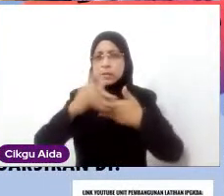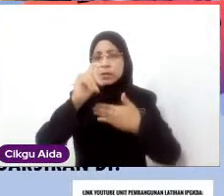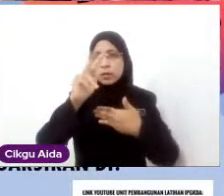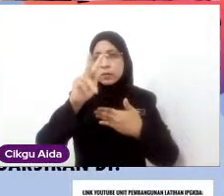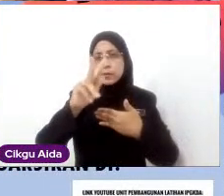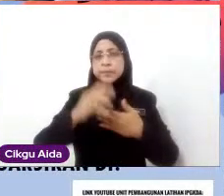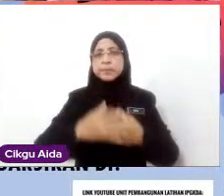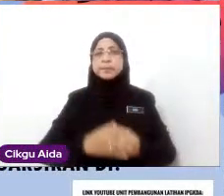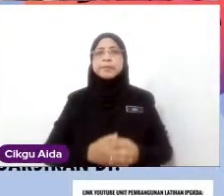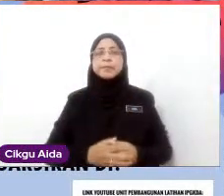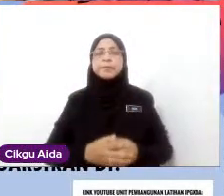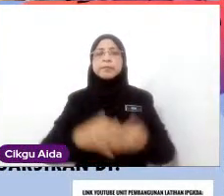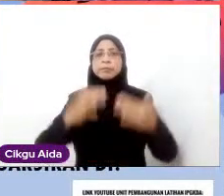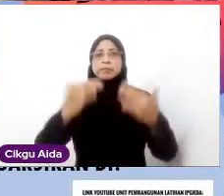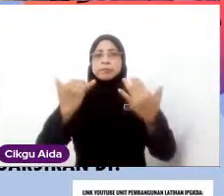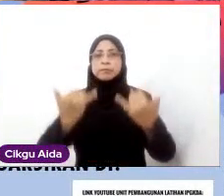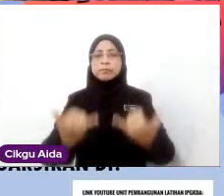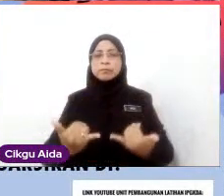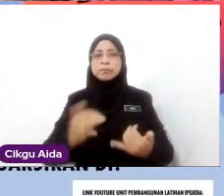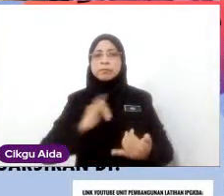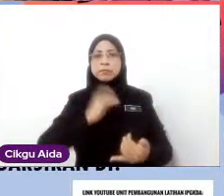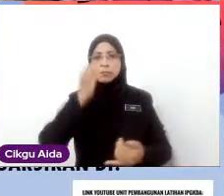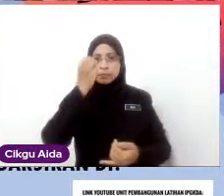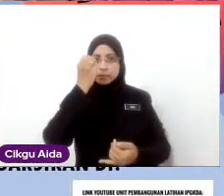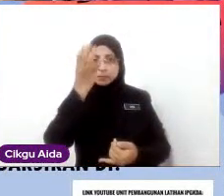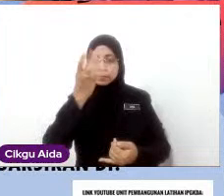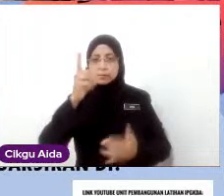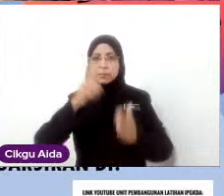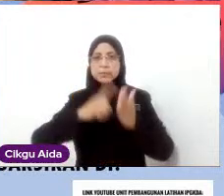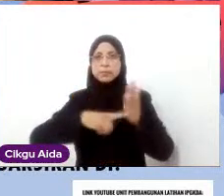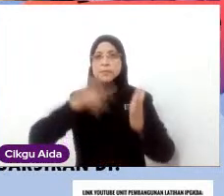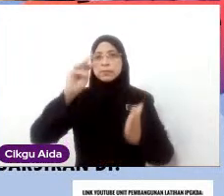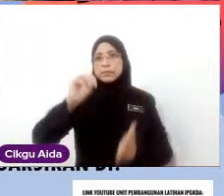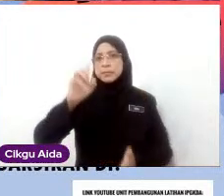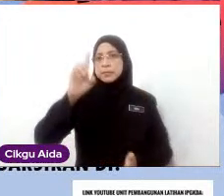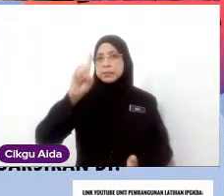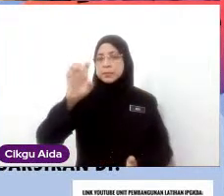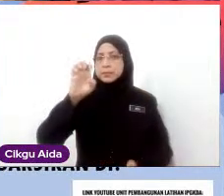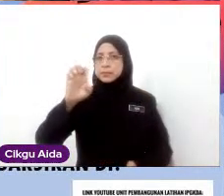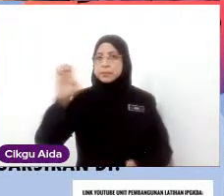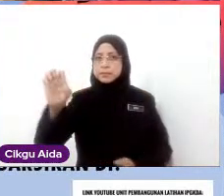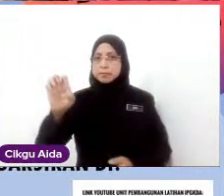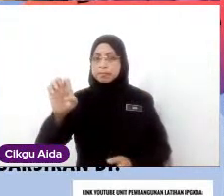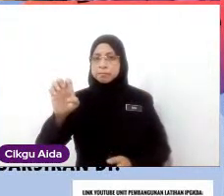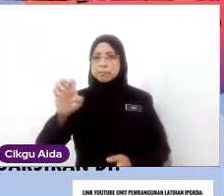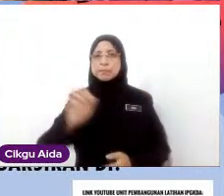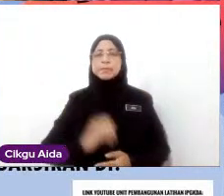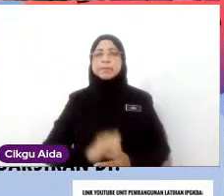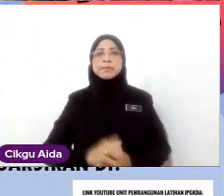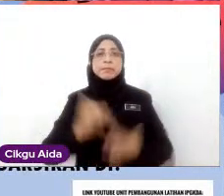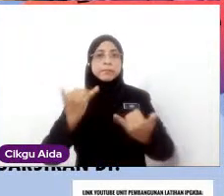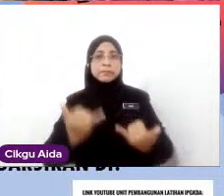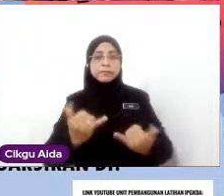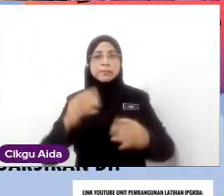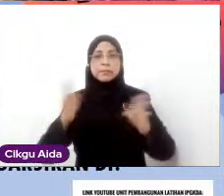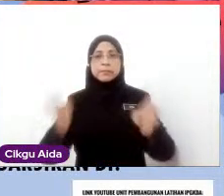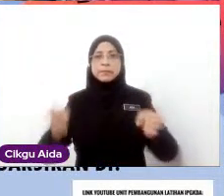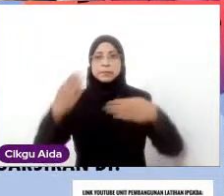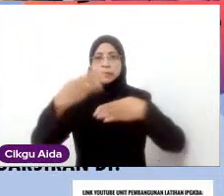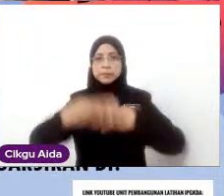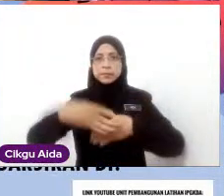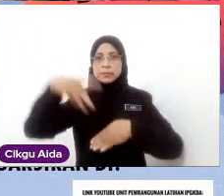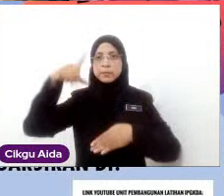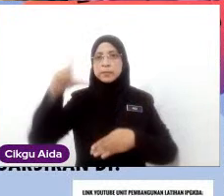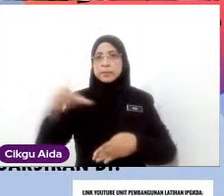dan saya sekarang ni saya nak bagi tahu apa itu MD ni? Apa itu My Digital Eye Everywhere ni? Sudut ni berada di bilik media, pusat sumber sekolah